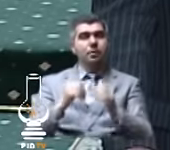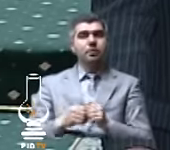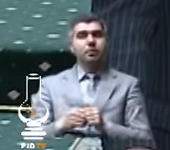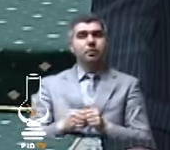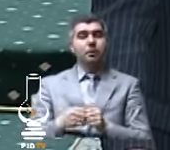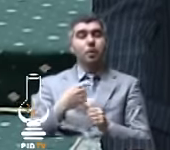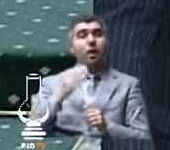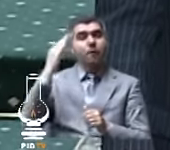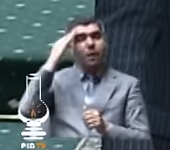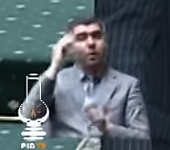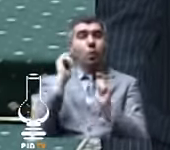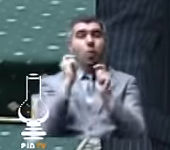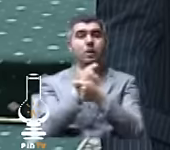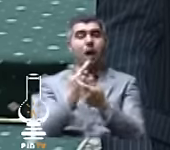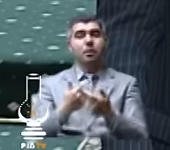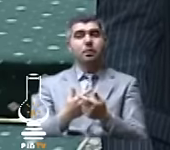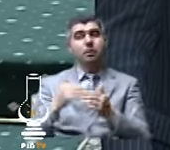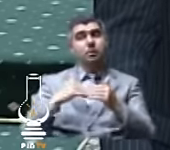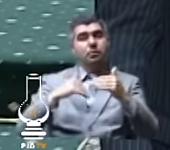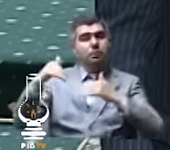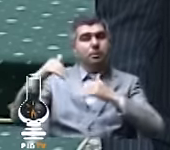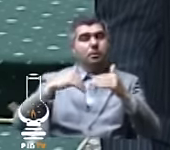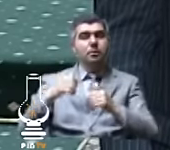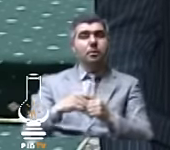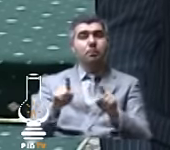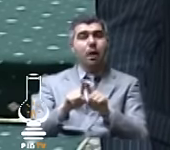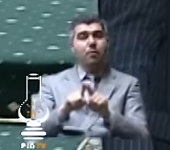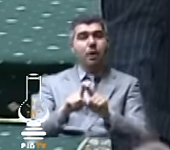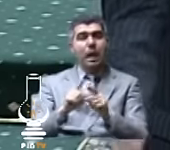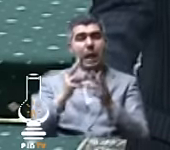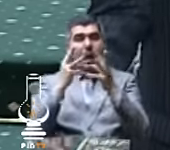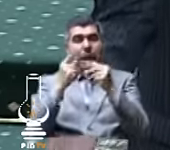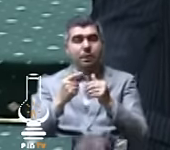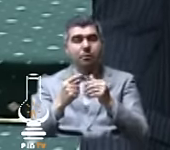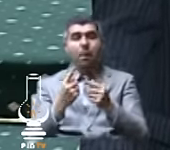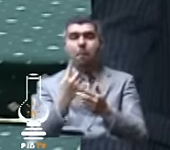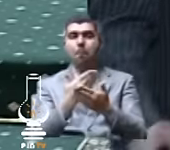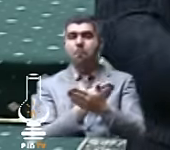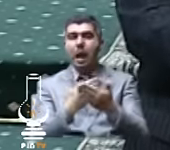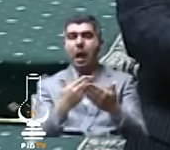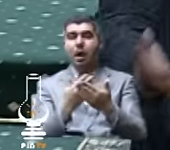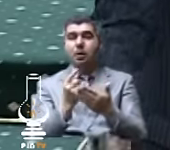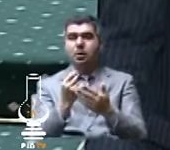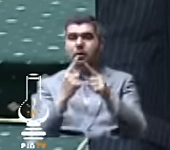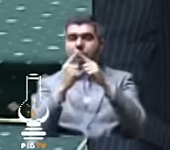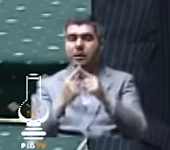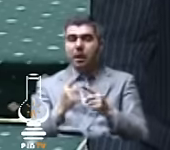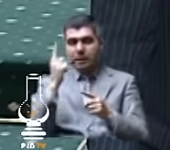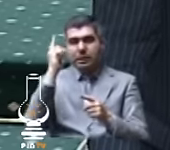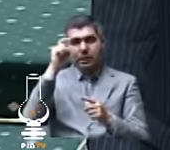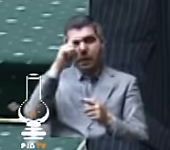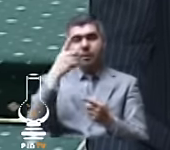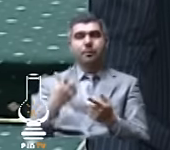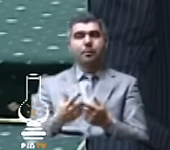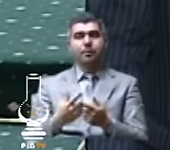فاس مكاس ومع وجدة، فاحنا غنحدوا الأولويات، لأن ملي حسبنا لقينا الملايير. فانتم عارفين الامكانيات ديال البلاد، كنحاولوا نوزعوها بطريقه